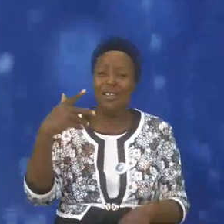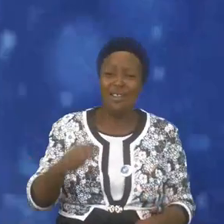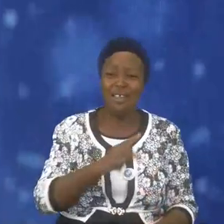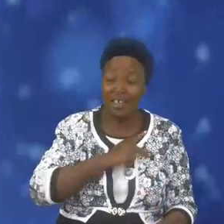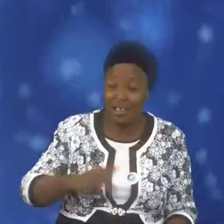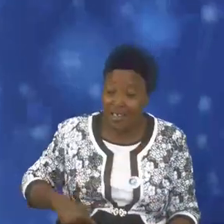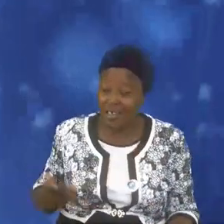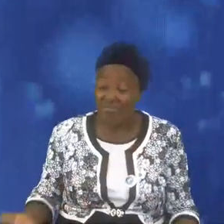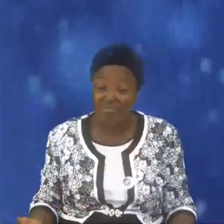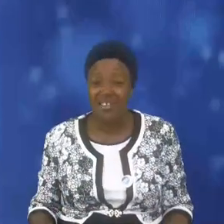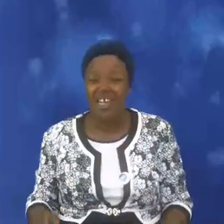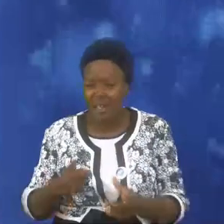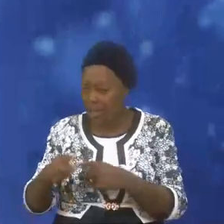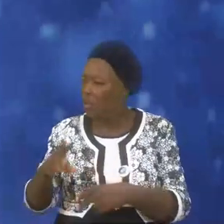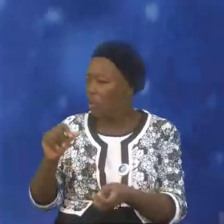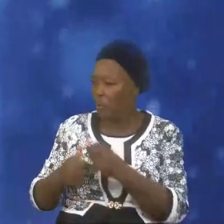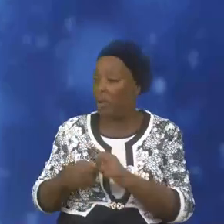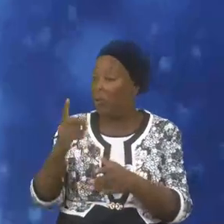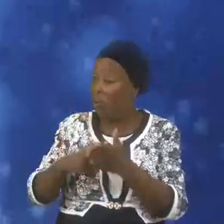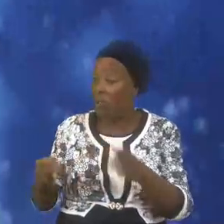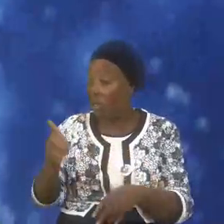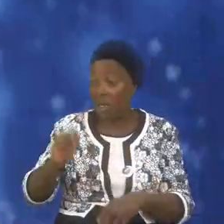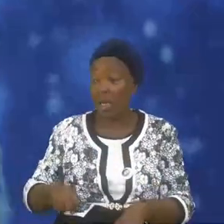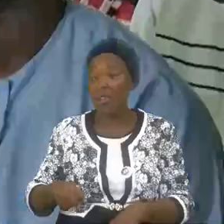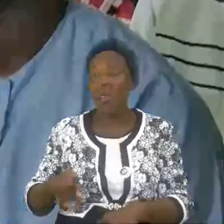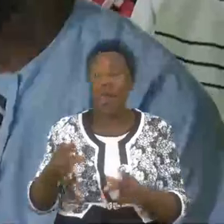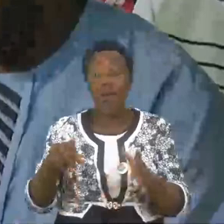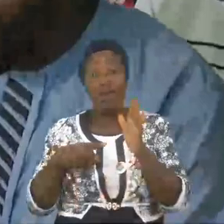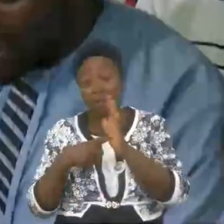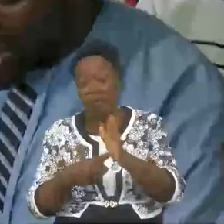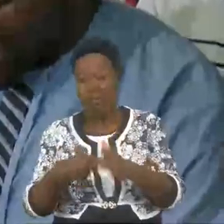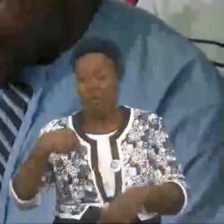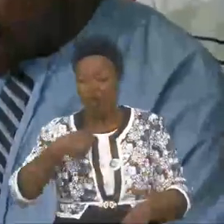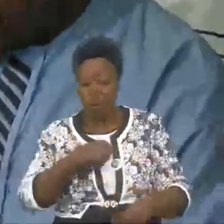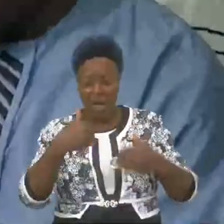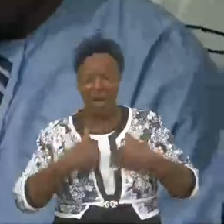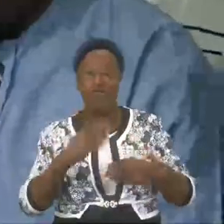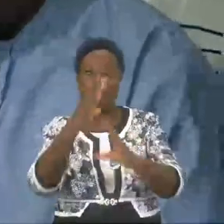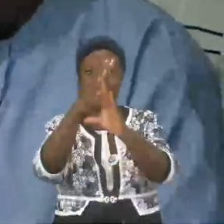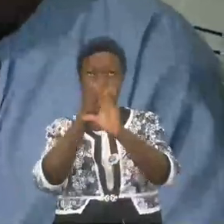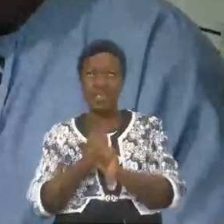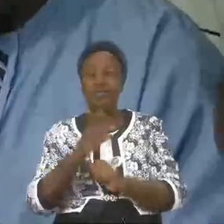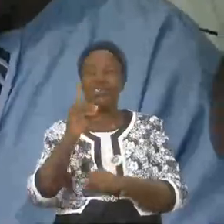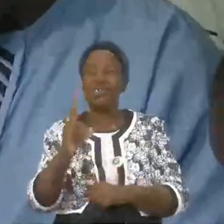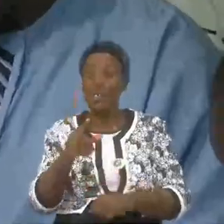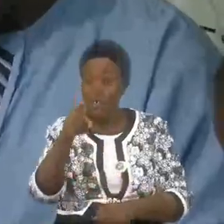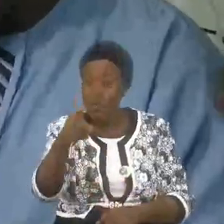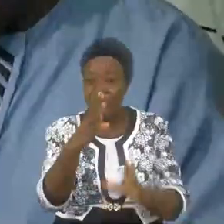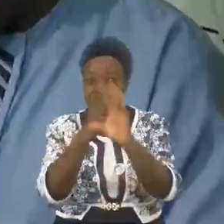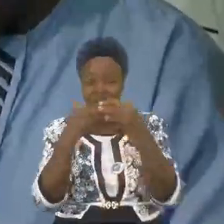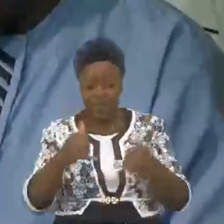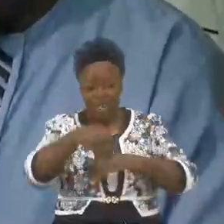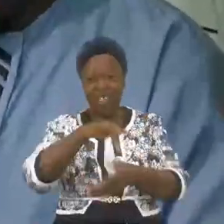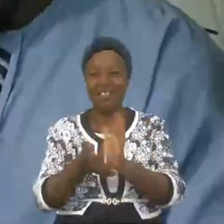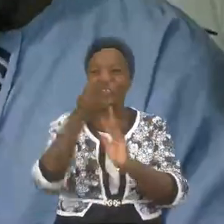magiciens, ce qu'ils ne pouvaient pas révéler, nous l'avons reçu. Tu vas recevoir